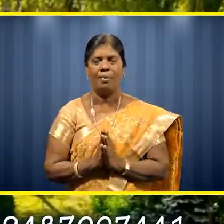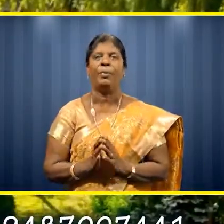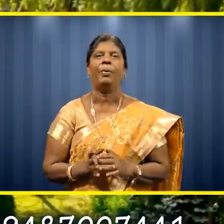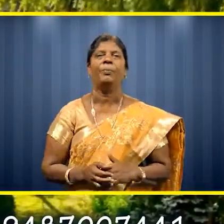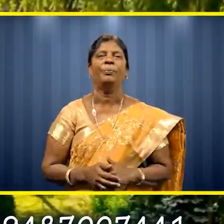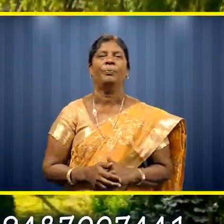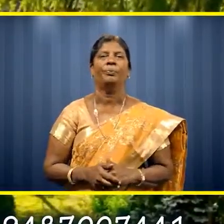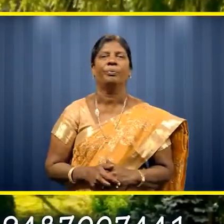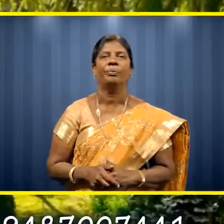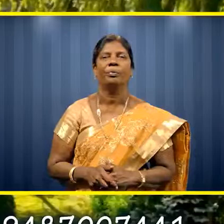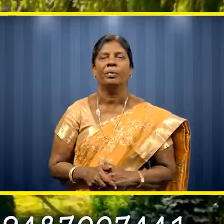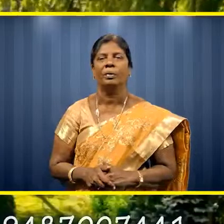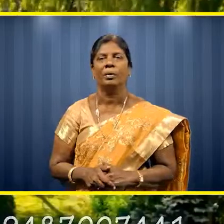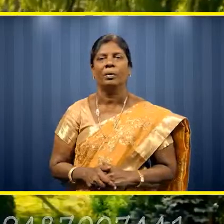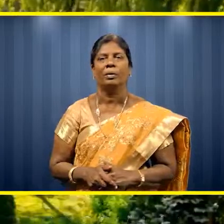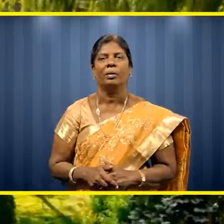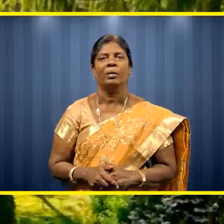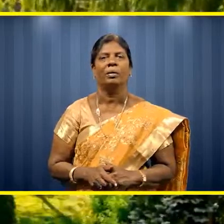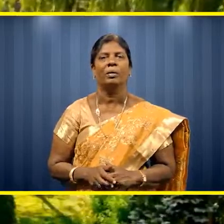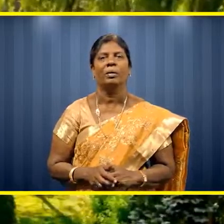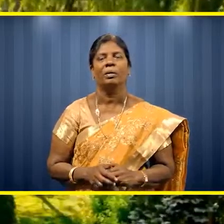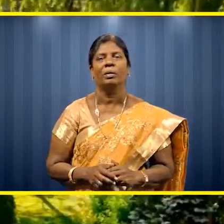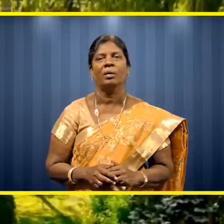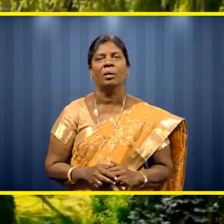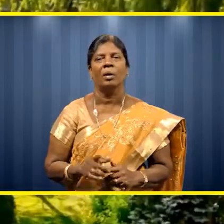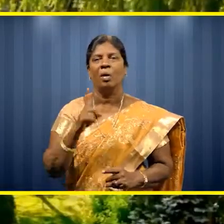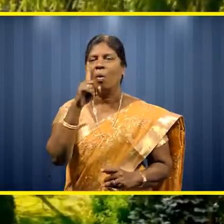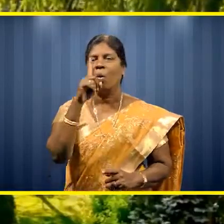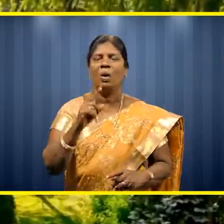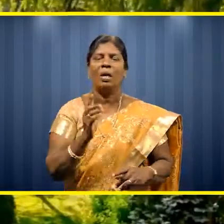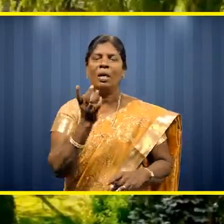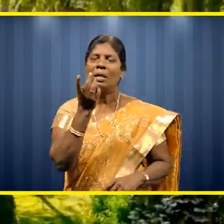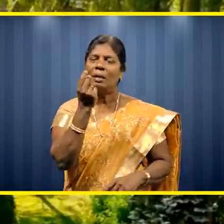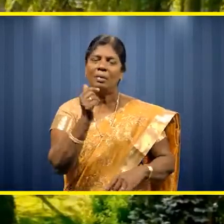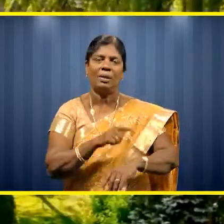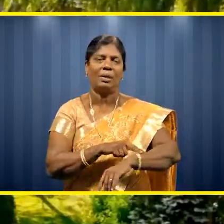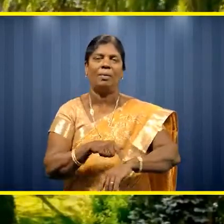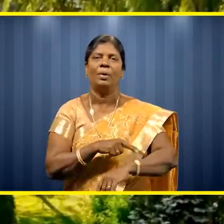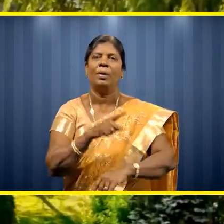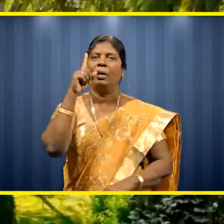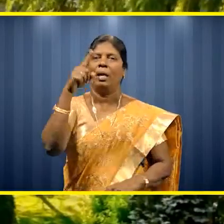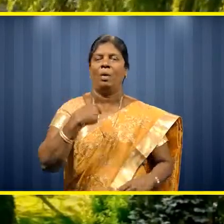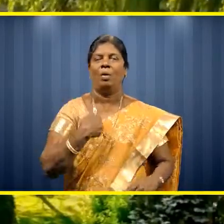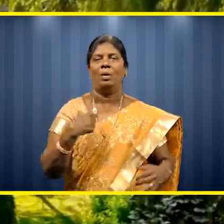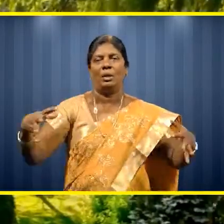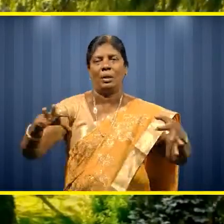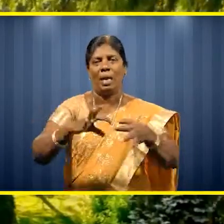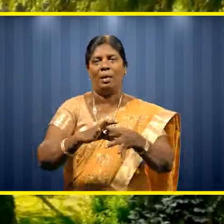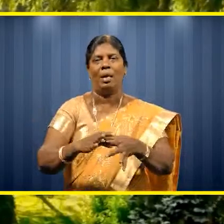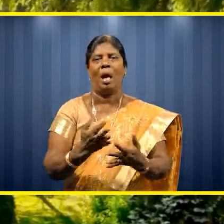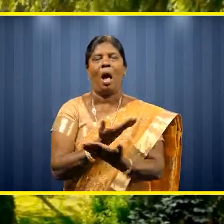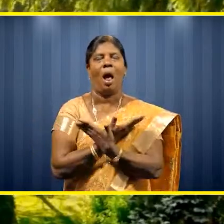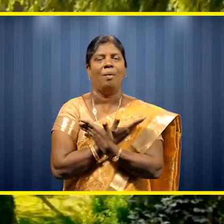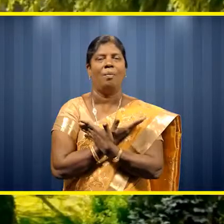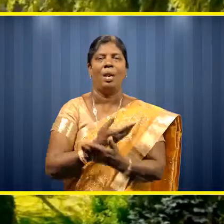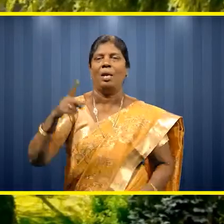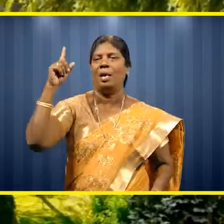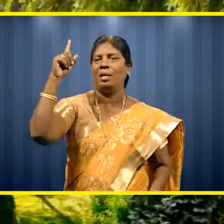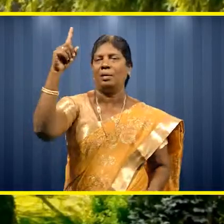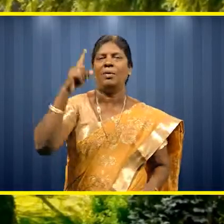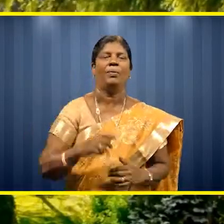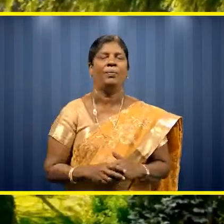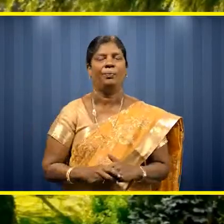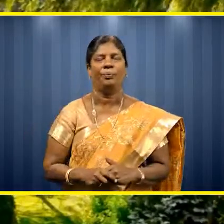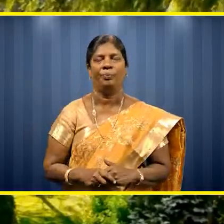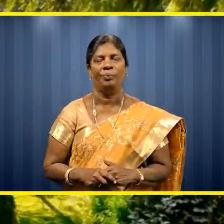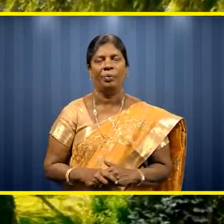ஜெபிப்பீர்களா? தலைவணங்கி நாம் ஜெபிக்கலாம். கேட்பீர்களா? ஒரு நிமிஷம் என்னோடு சேர்ந்து சொல்வீர்களா?